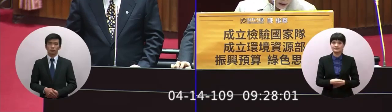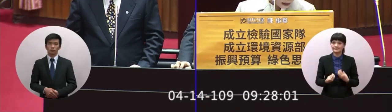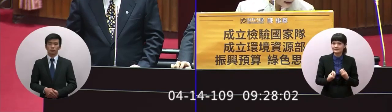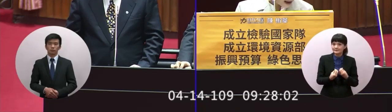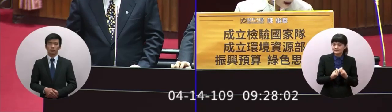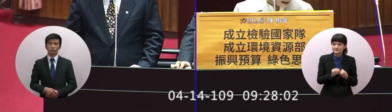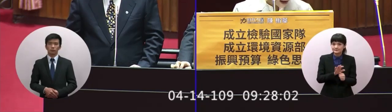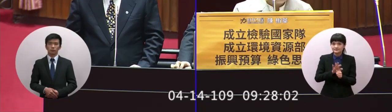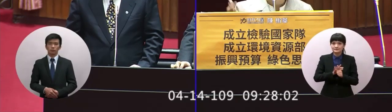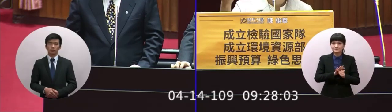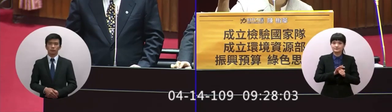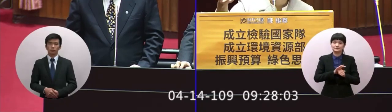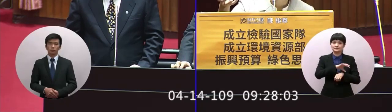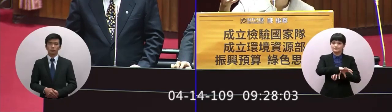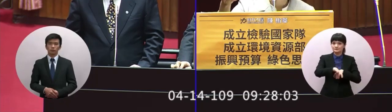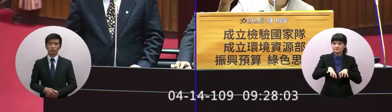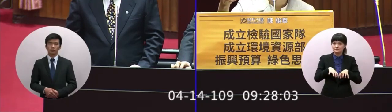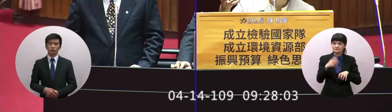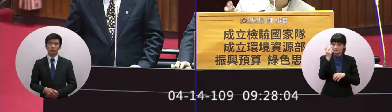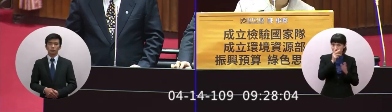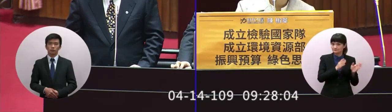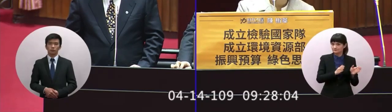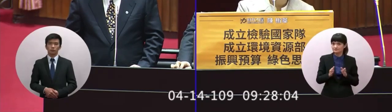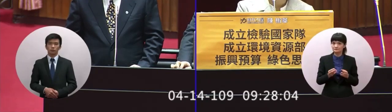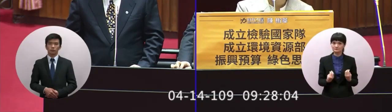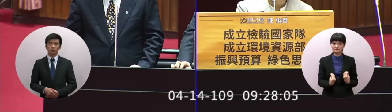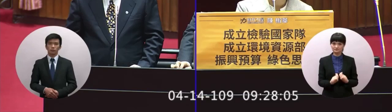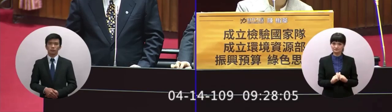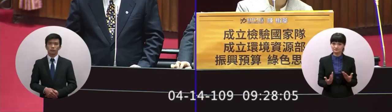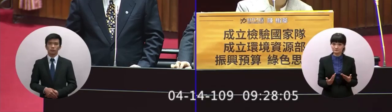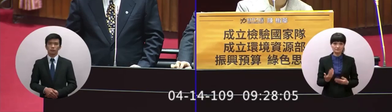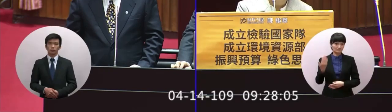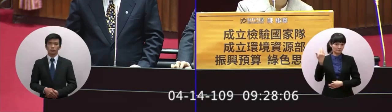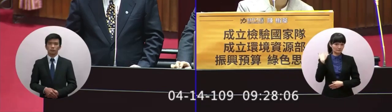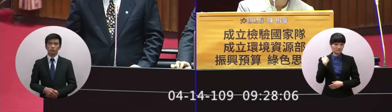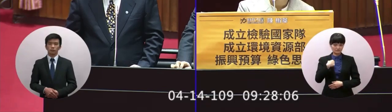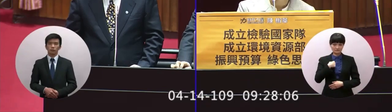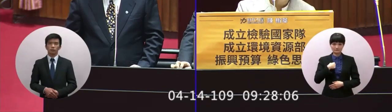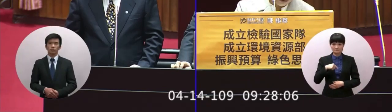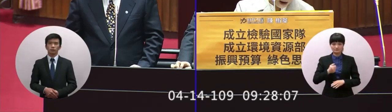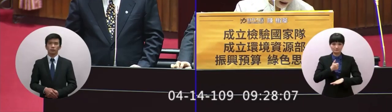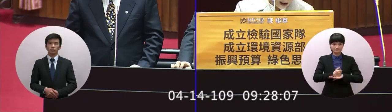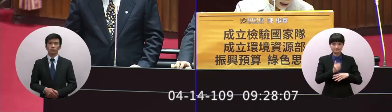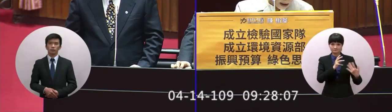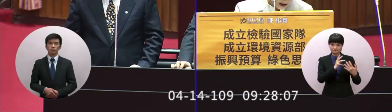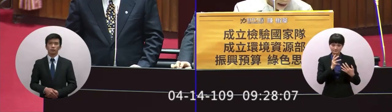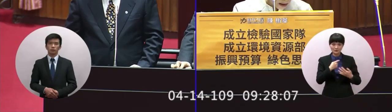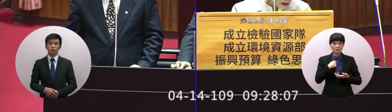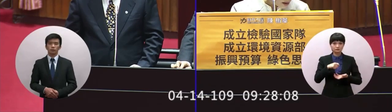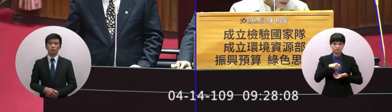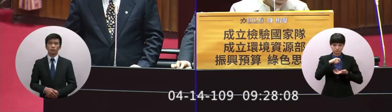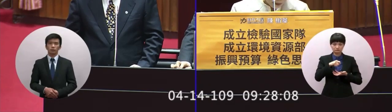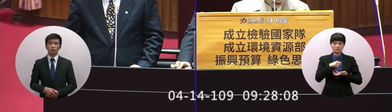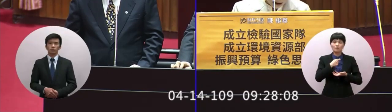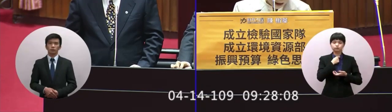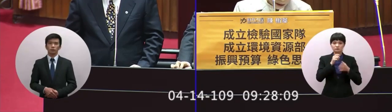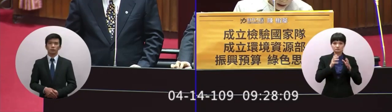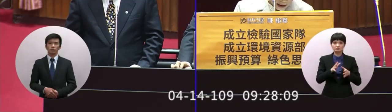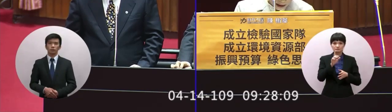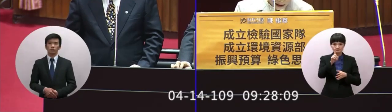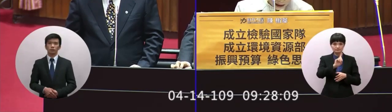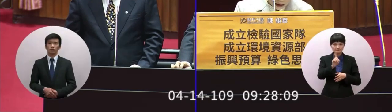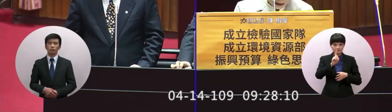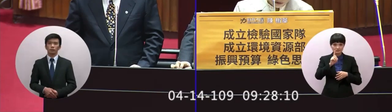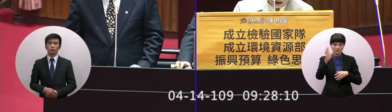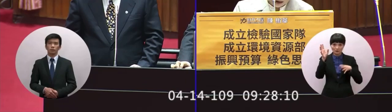环境管理了哈？那我在上次质询的时候也提到，就是环境资源部哈。那环境资源部要赶